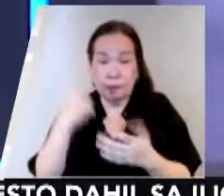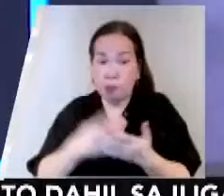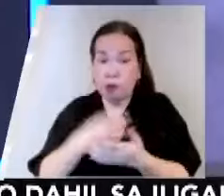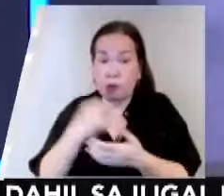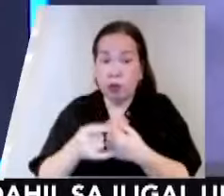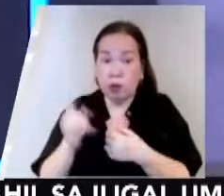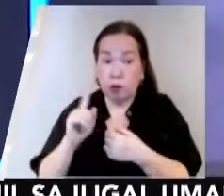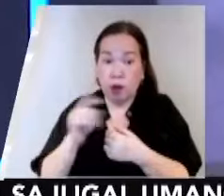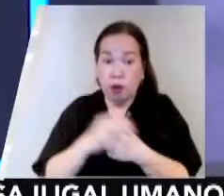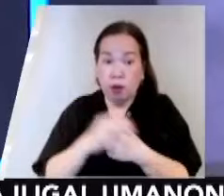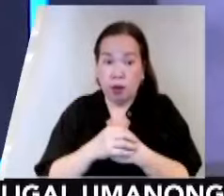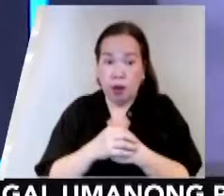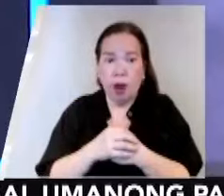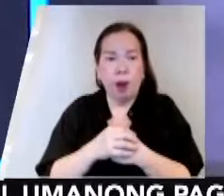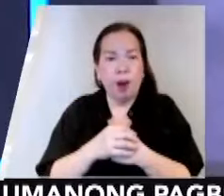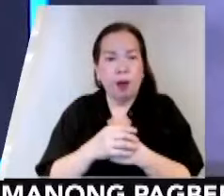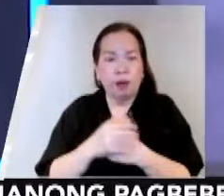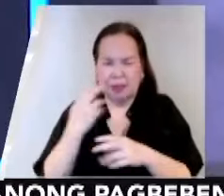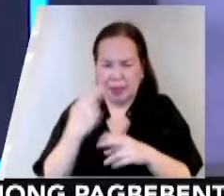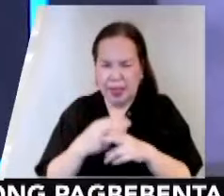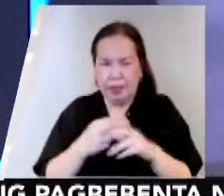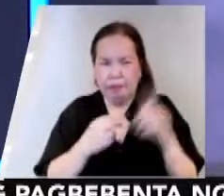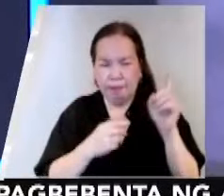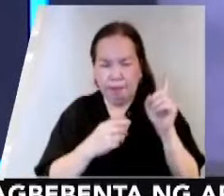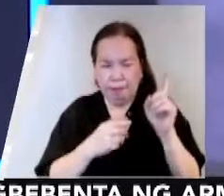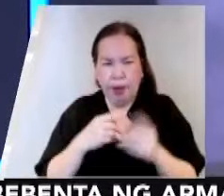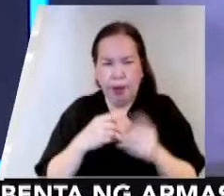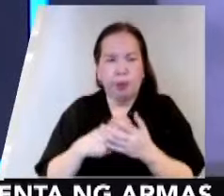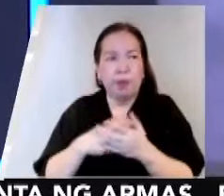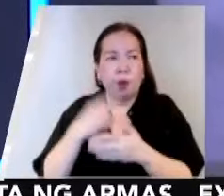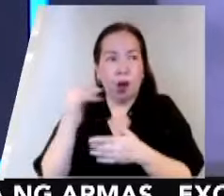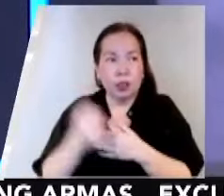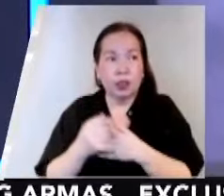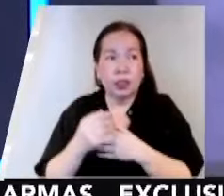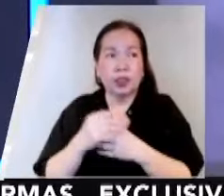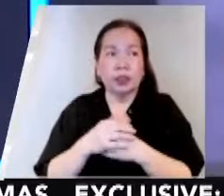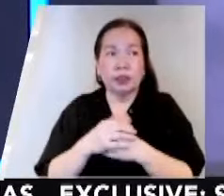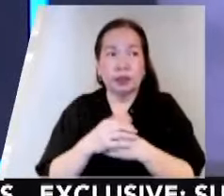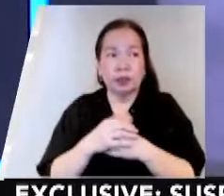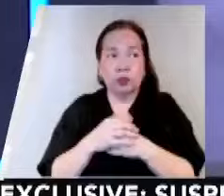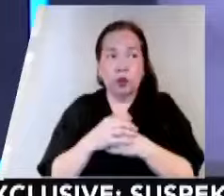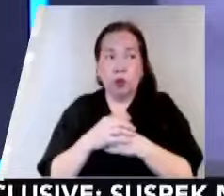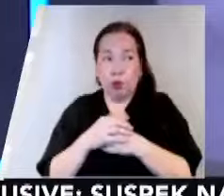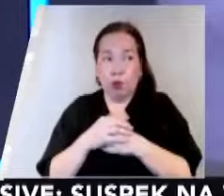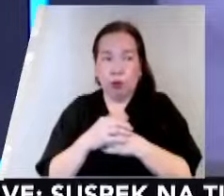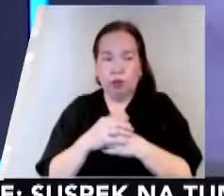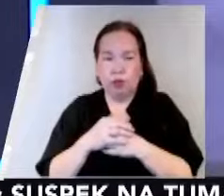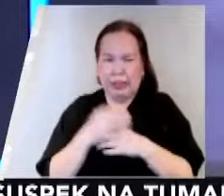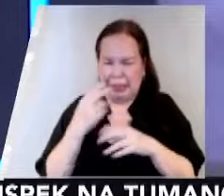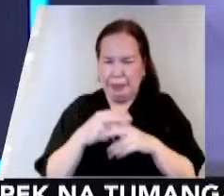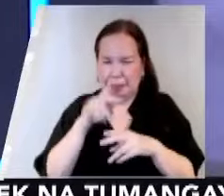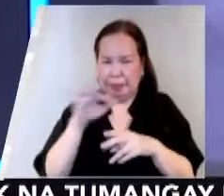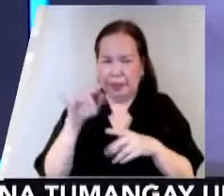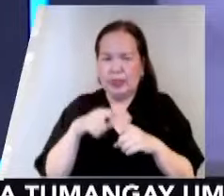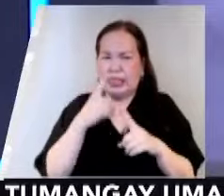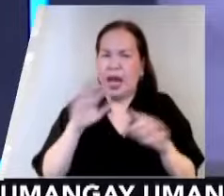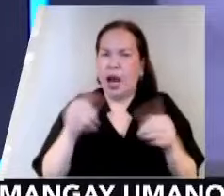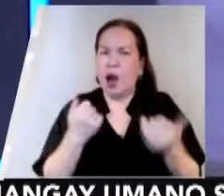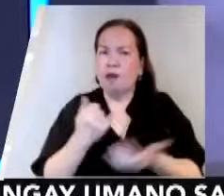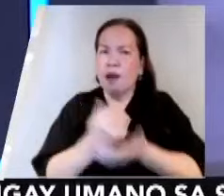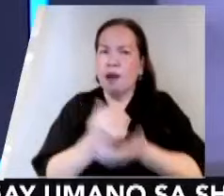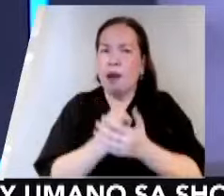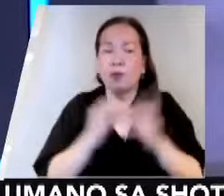Project Welo. Kung paano ito makatutulong sa pagpapaigting ng kahandaan ng Pilipinas sa